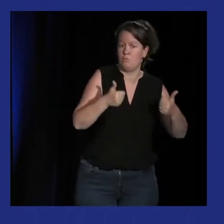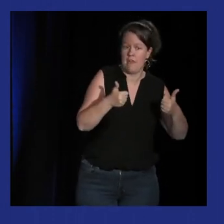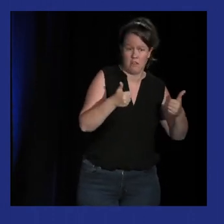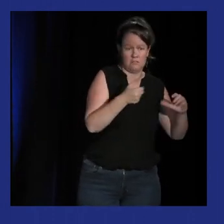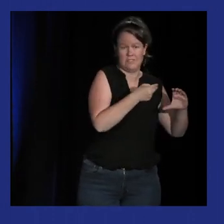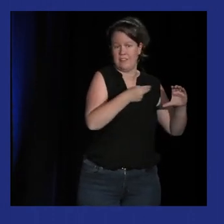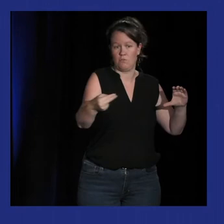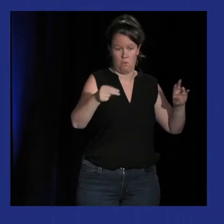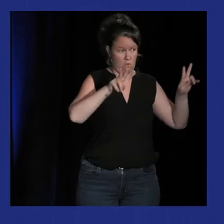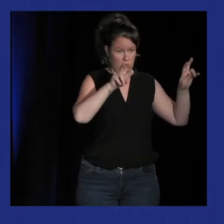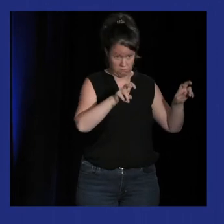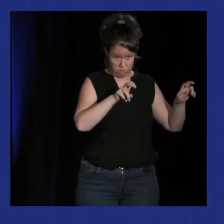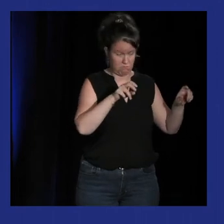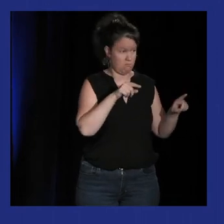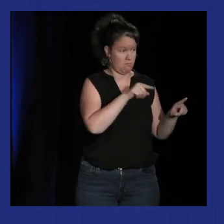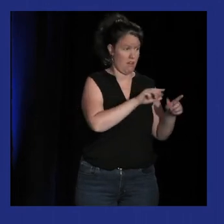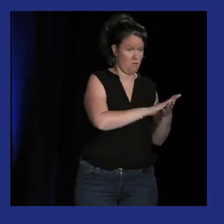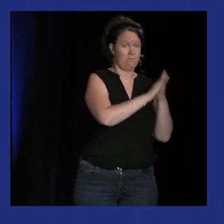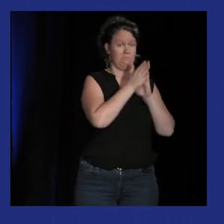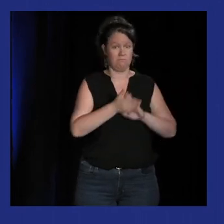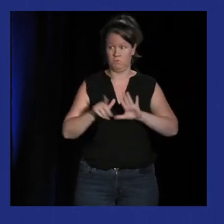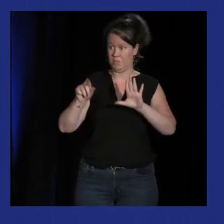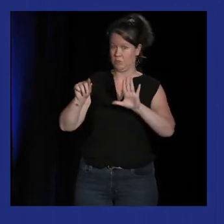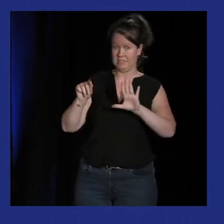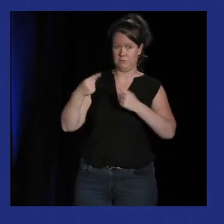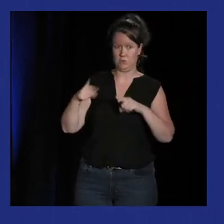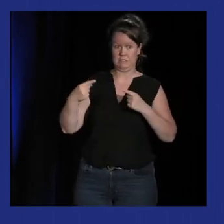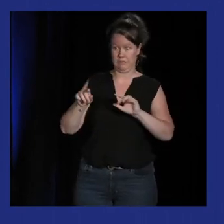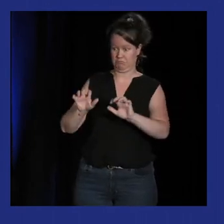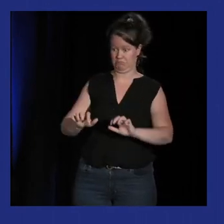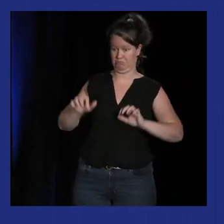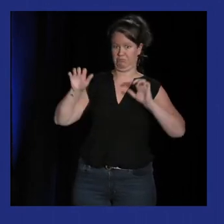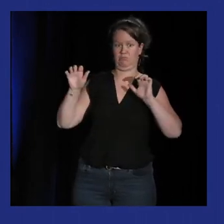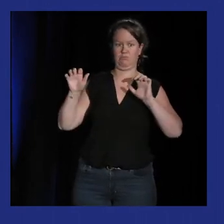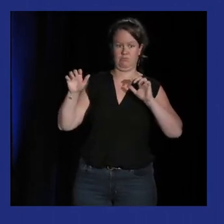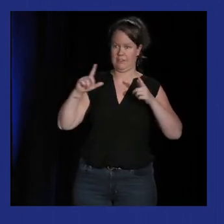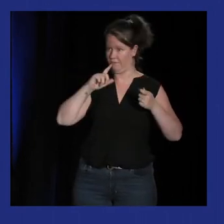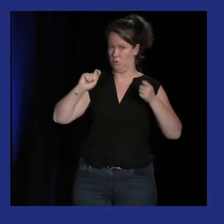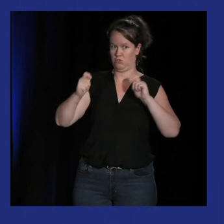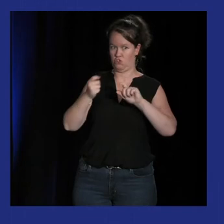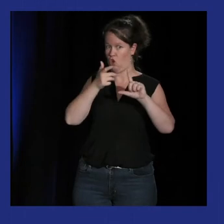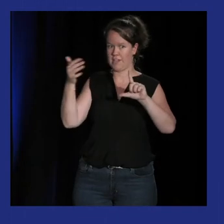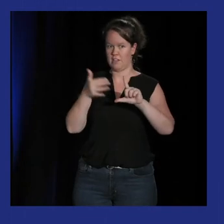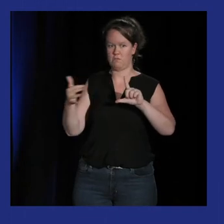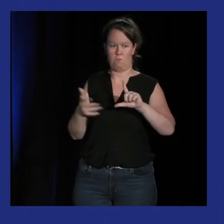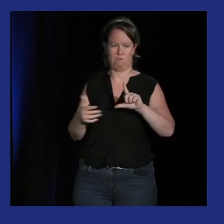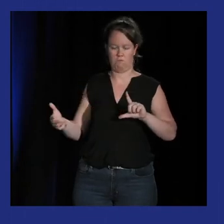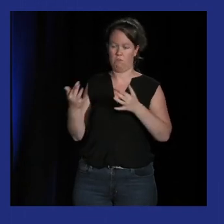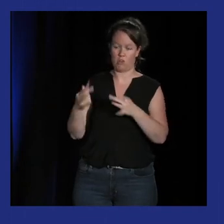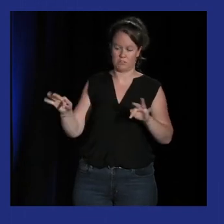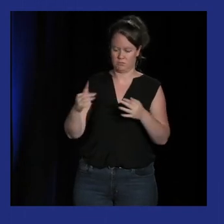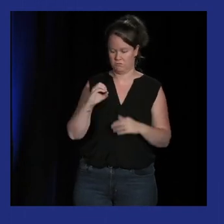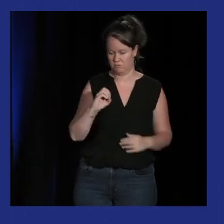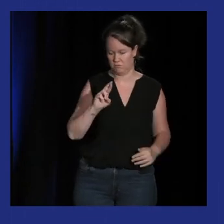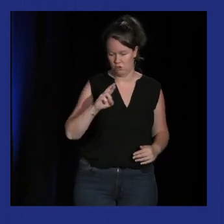70 musiciens sur scène donc là il y a un trail d'orchestration qui est pas forcément un travail d'arrangement parce que c'est pas la même chose et parfois on va